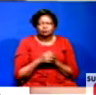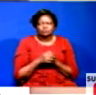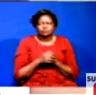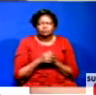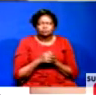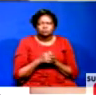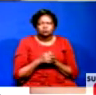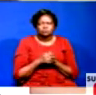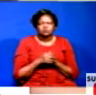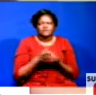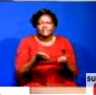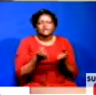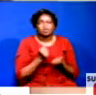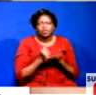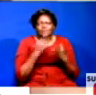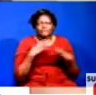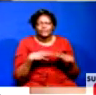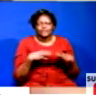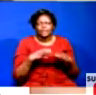wasaidie wananchi.